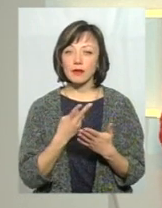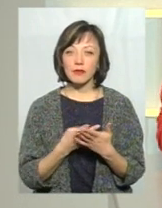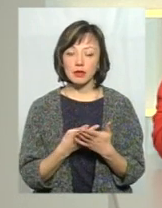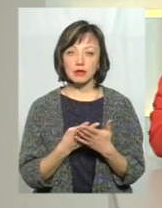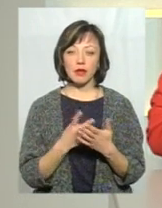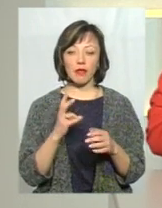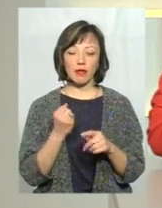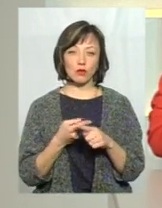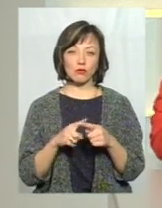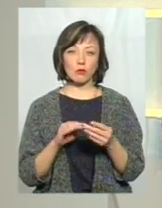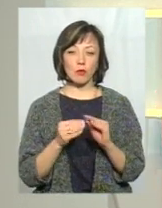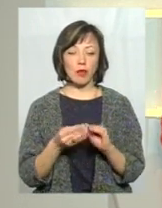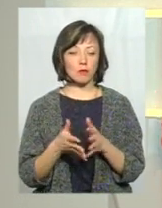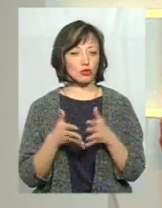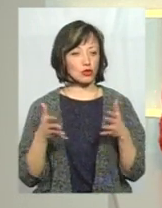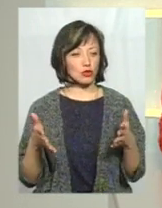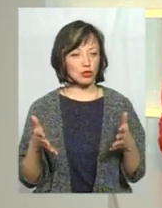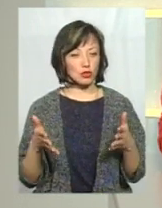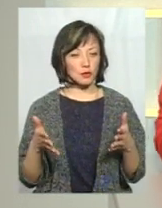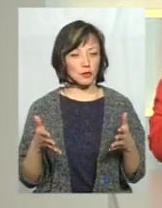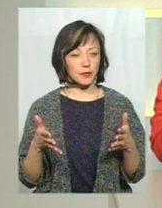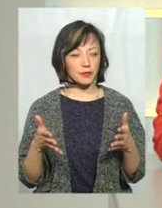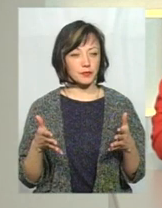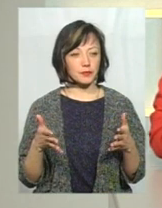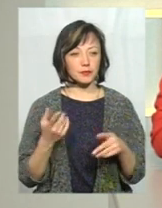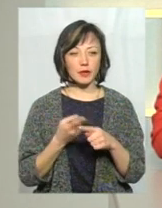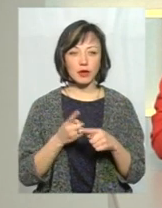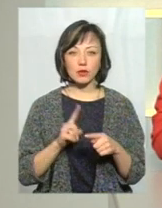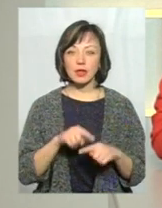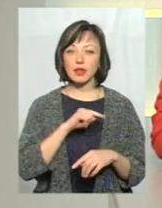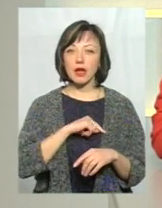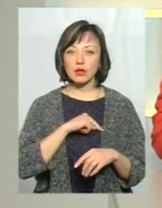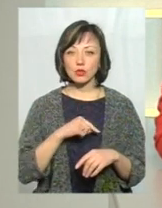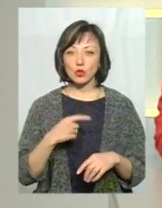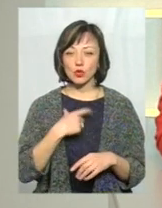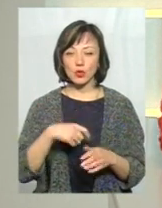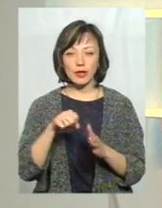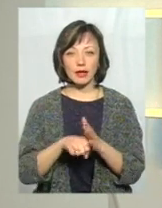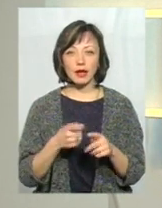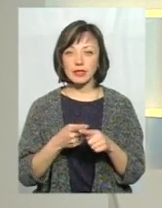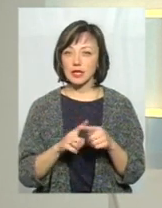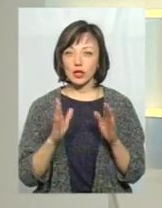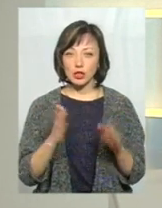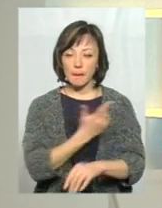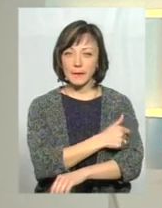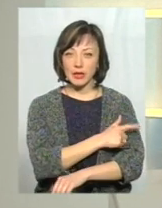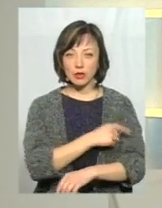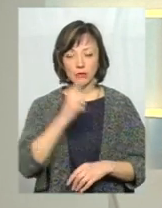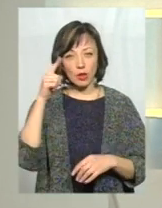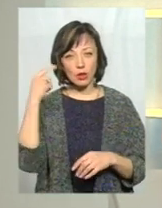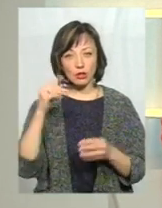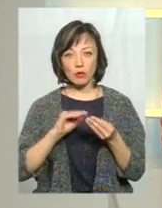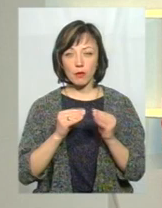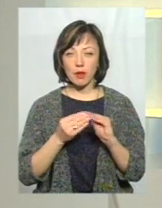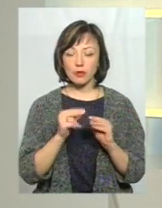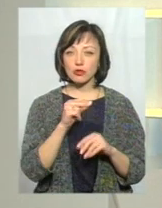подивитись на цю проблему ширше, оці настрої суїцидальні – це лише медична і психологічна